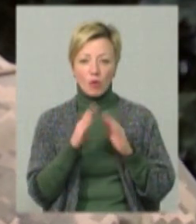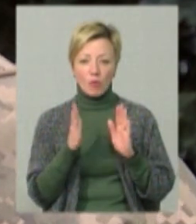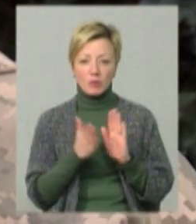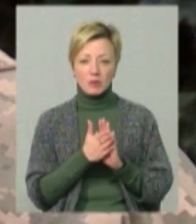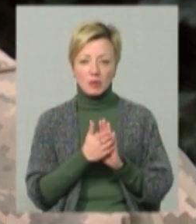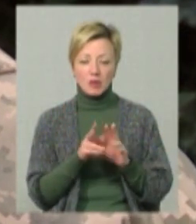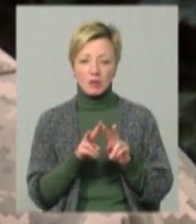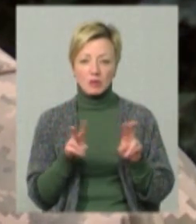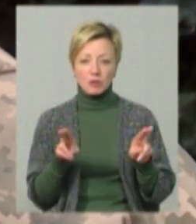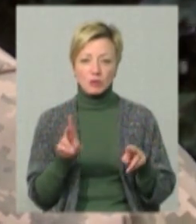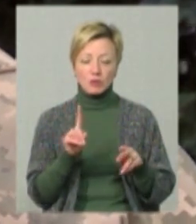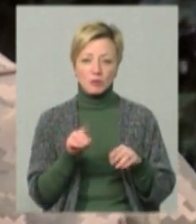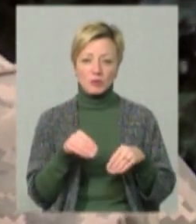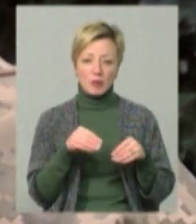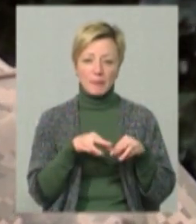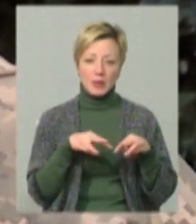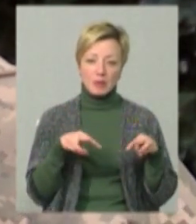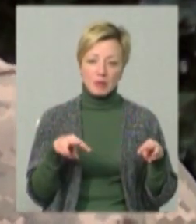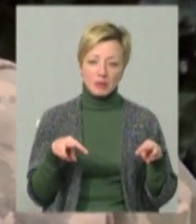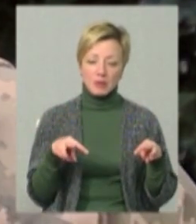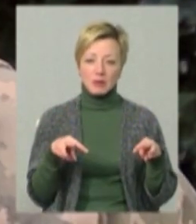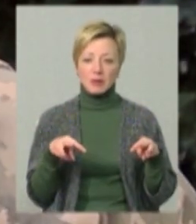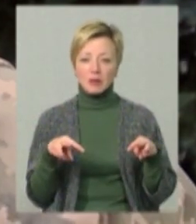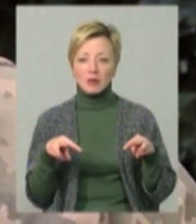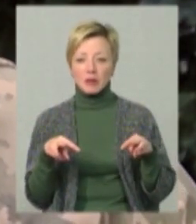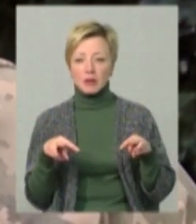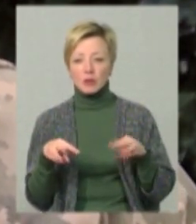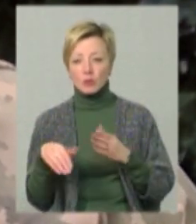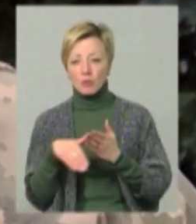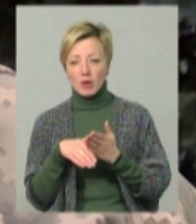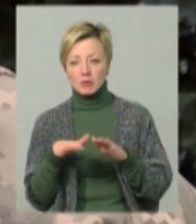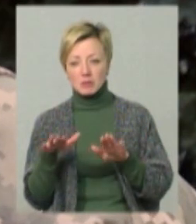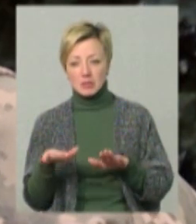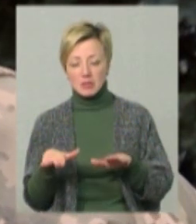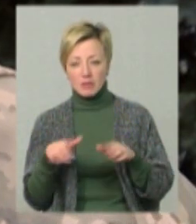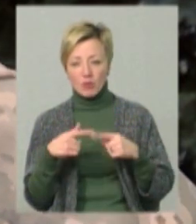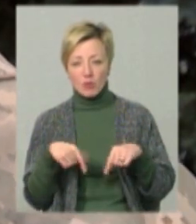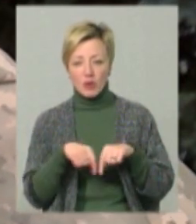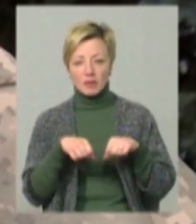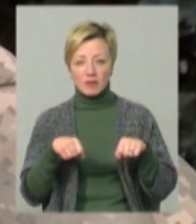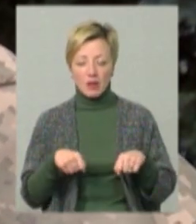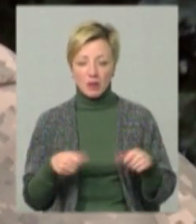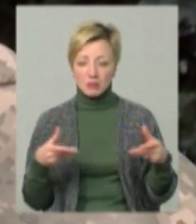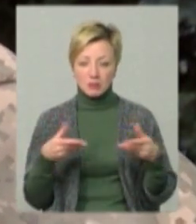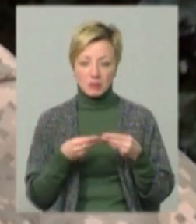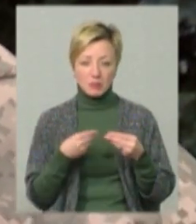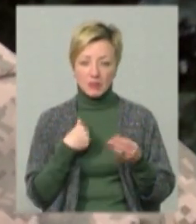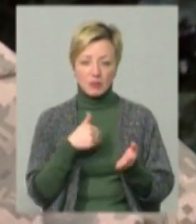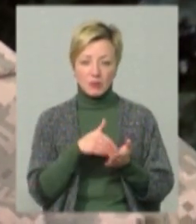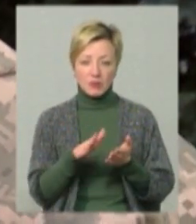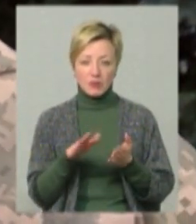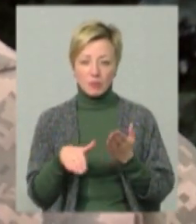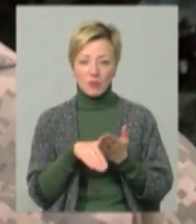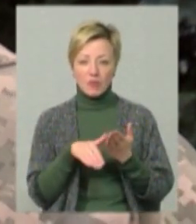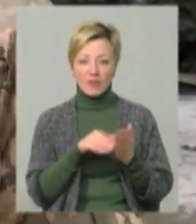комплексне, аналогічно. Щось буде давати Міністерство оборони, щось буде допомагати і місцеві органи влади. Ну, ми не відмовляємося і